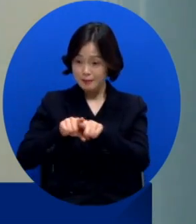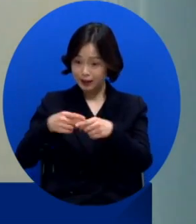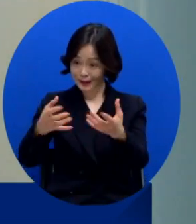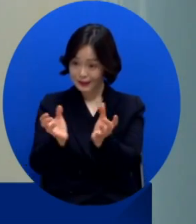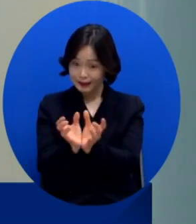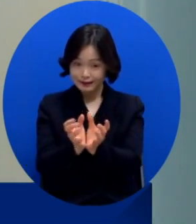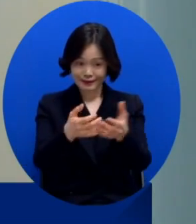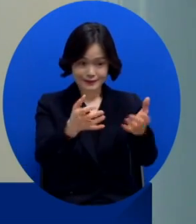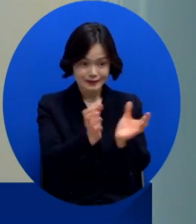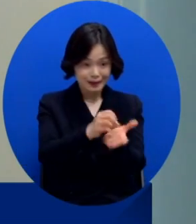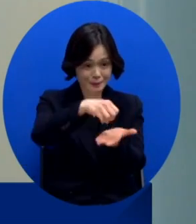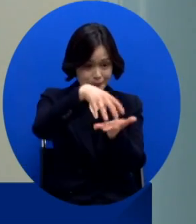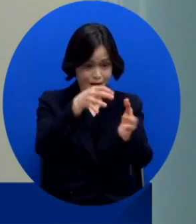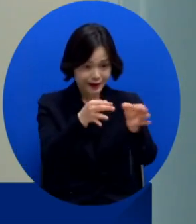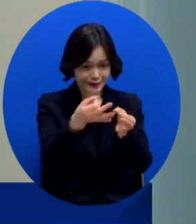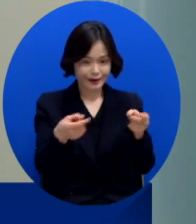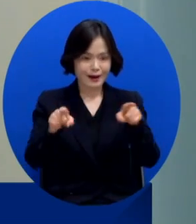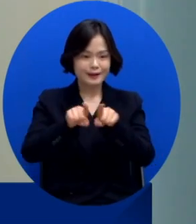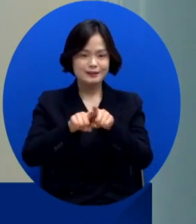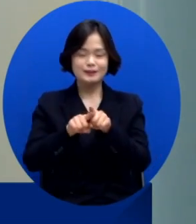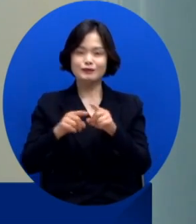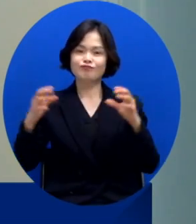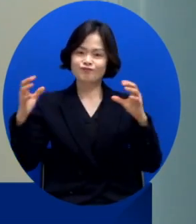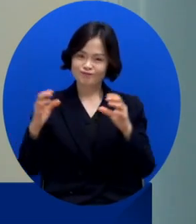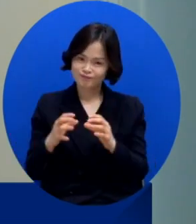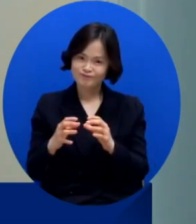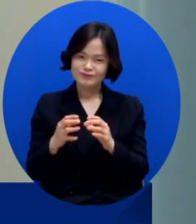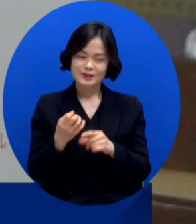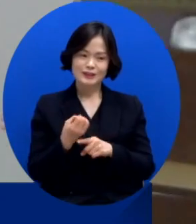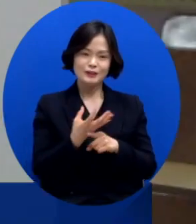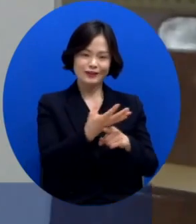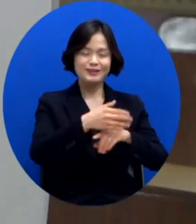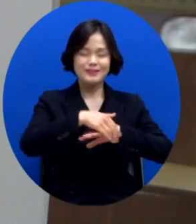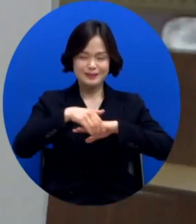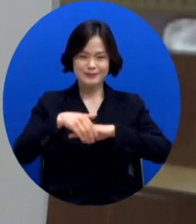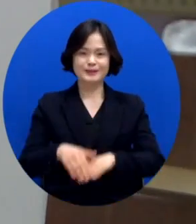제과점을 통해서 협력을 받았고요. 주민들에게 전달될 겁니다.